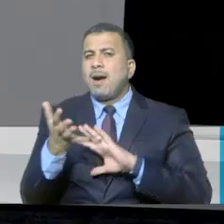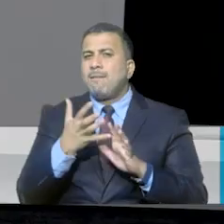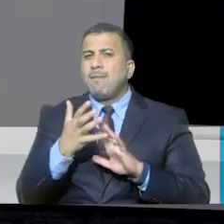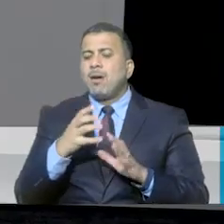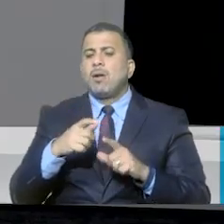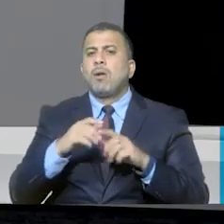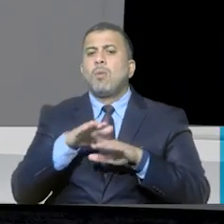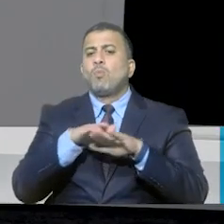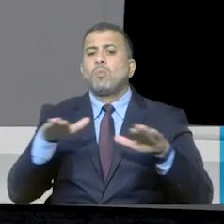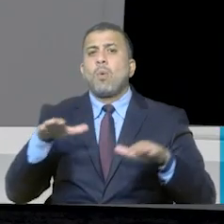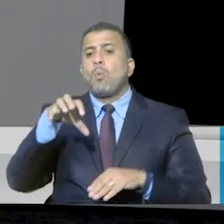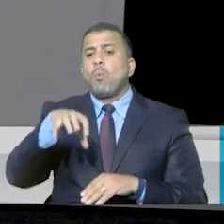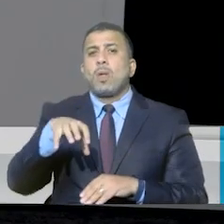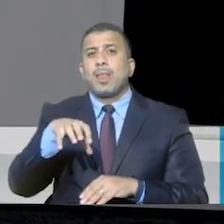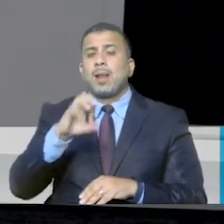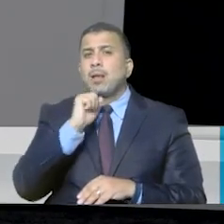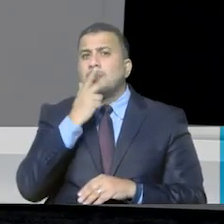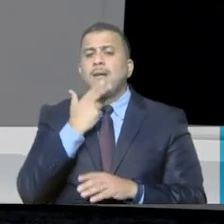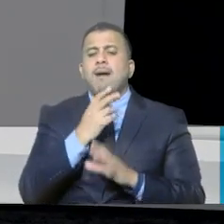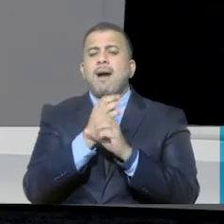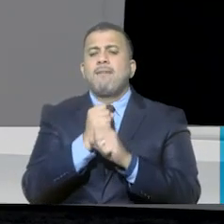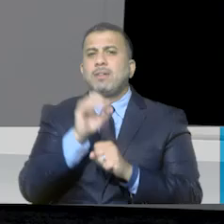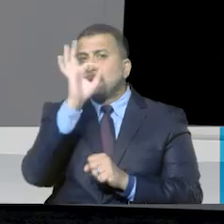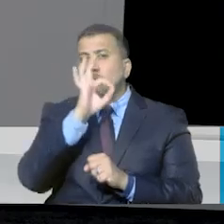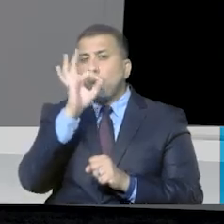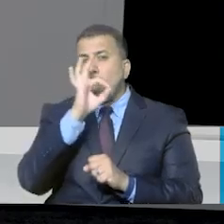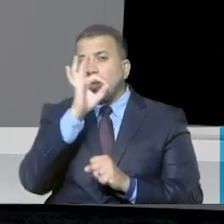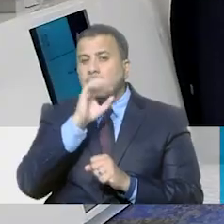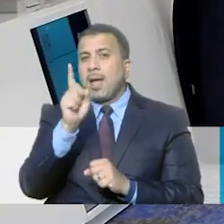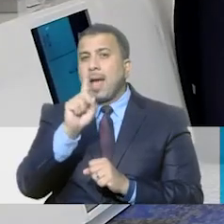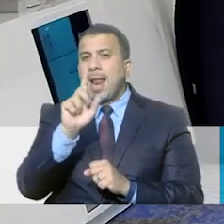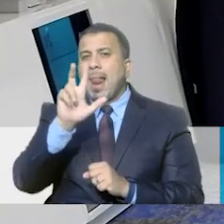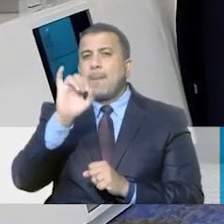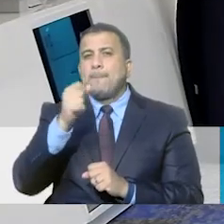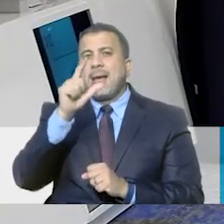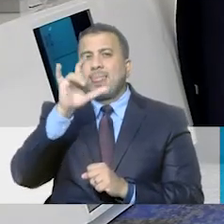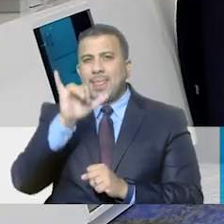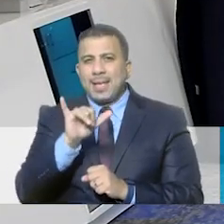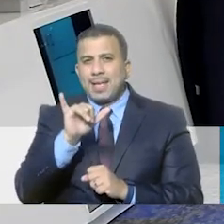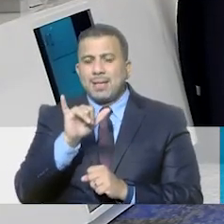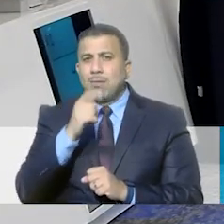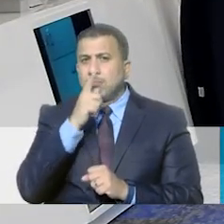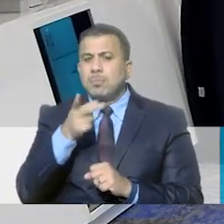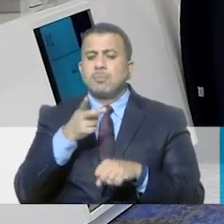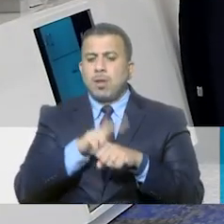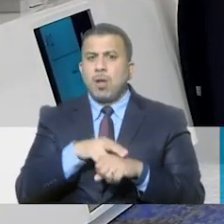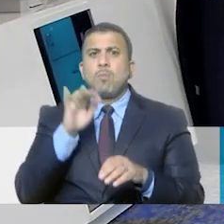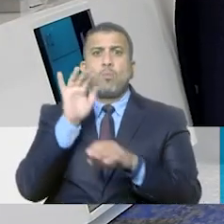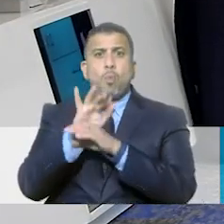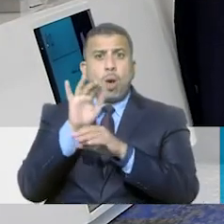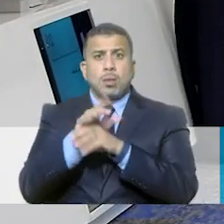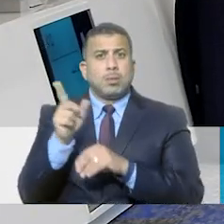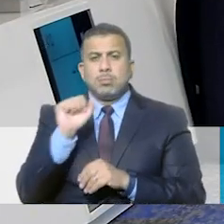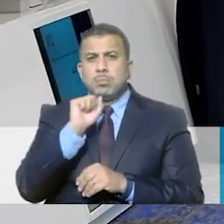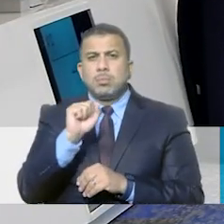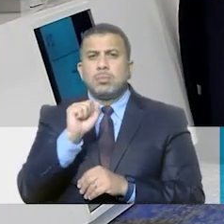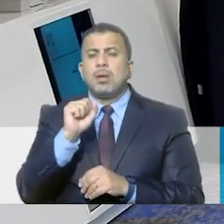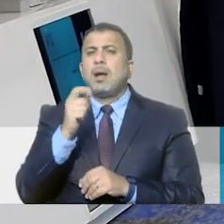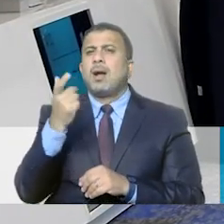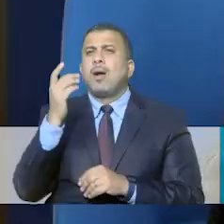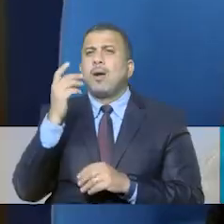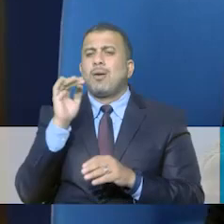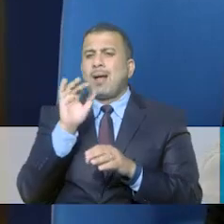المستوى الوطني وكيفية صون التراث الثقافي غير المادي، كما استعرضت الورشة علاقة التراث غير